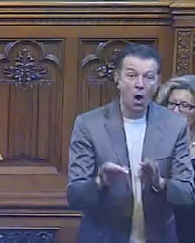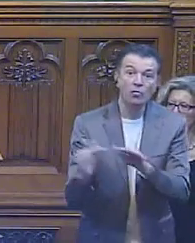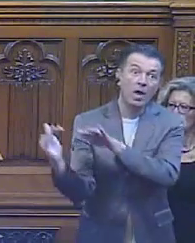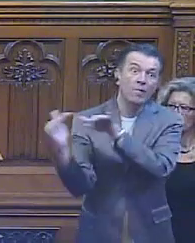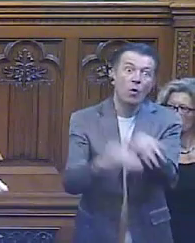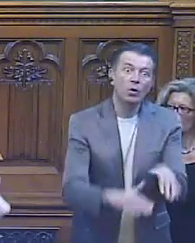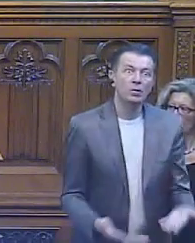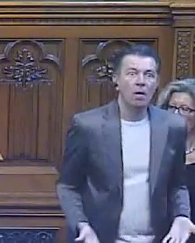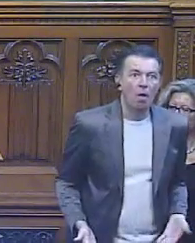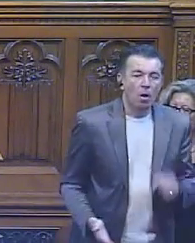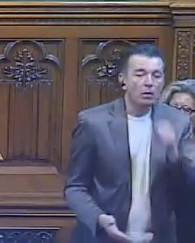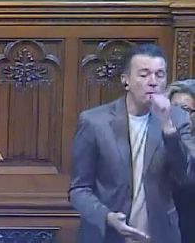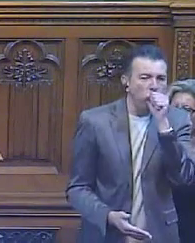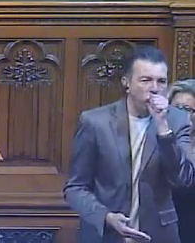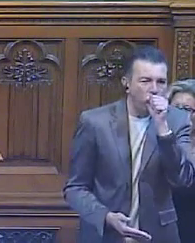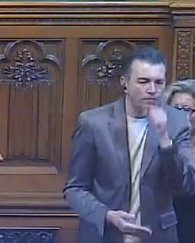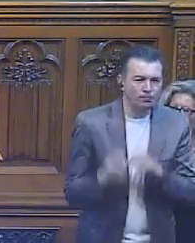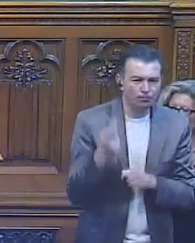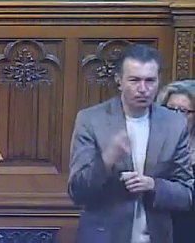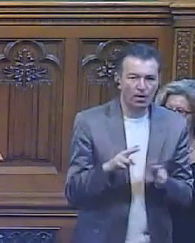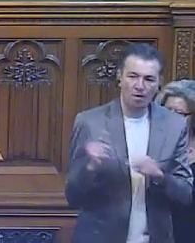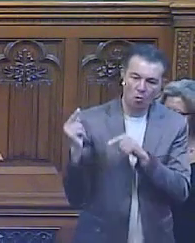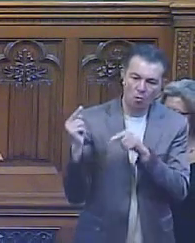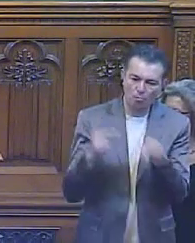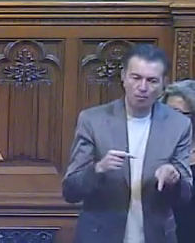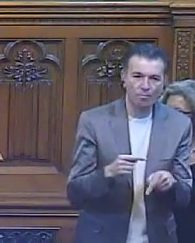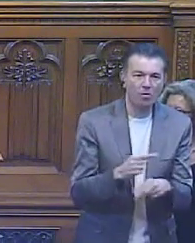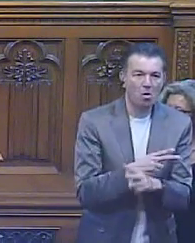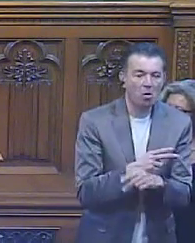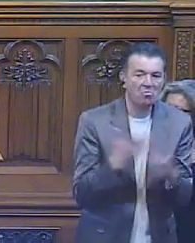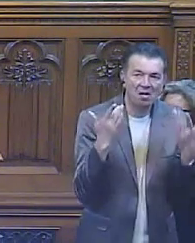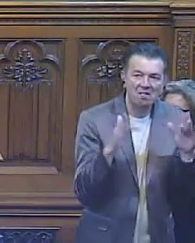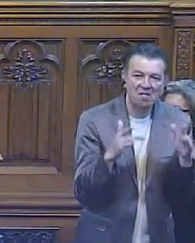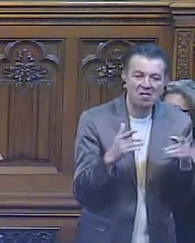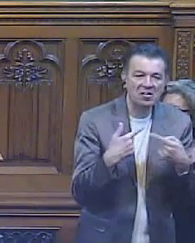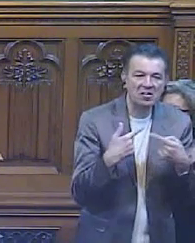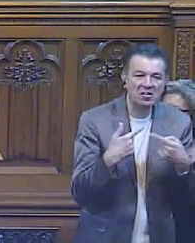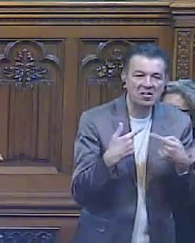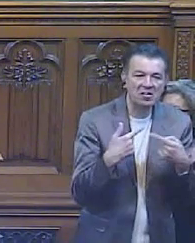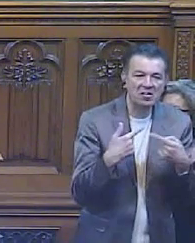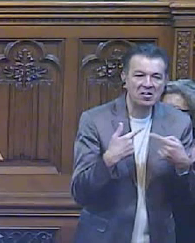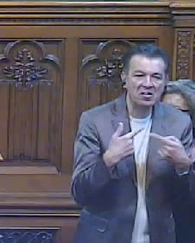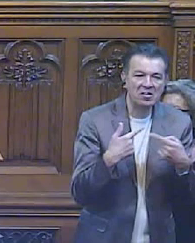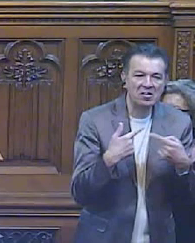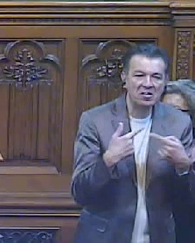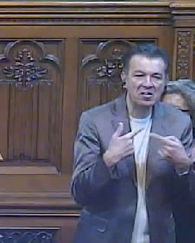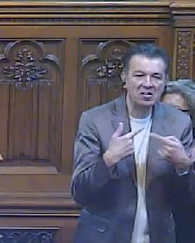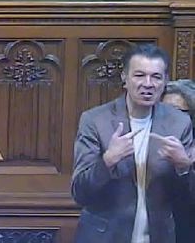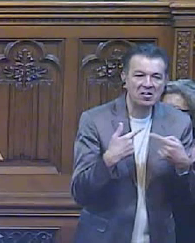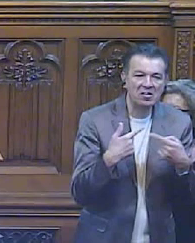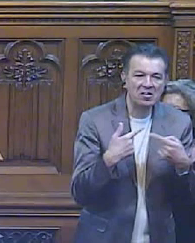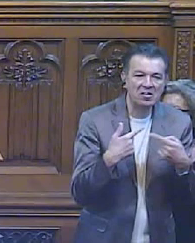wir uns, dass die Menschen gerade zu uns kommen, die haben mit Österreich nichts am Hut, denen ist das Land wurscht.